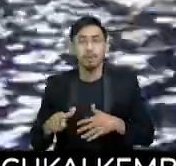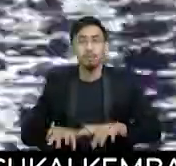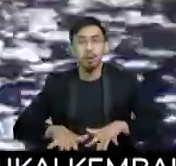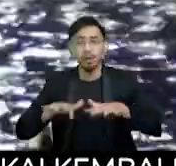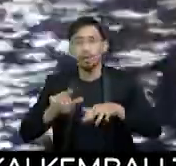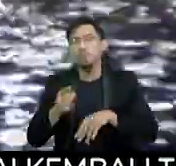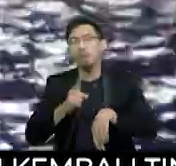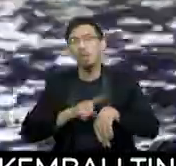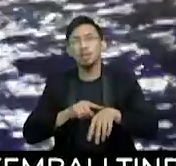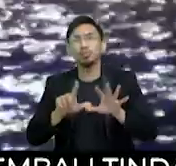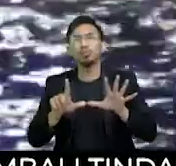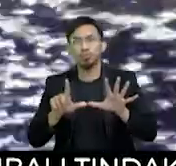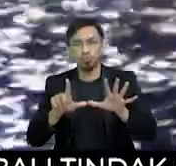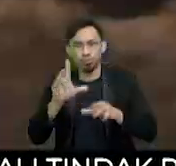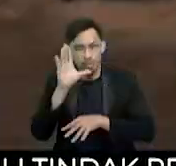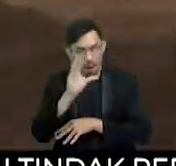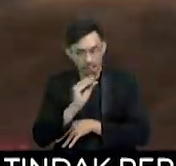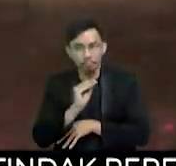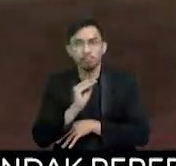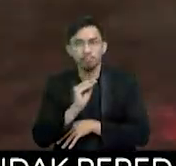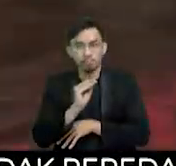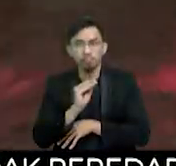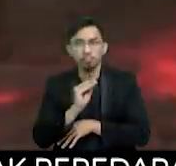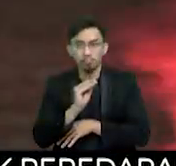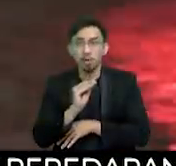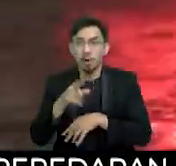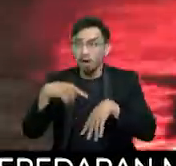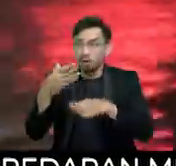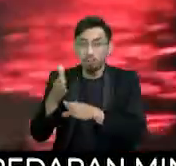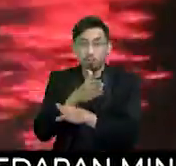Indonesia Tengah setelah wilayah ini diguyur hujan deras sejak Kamis sore.